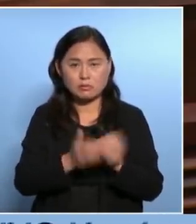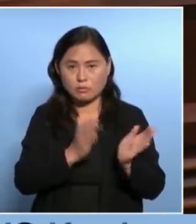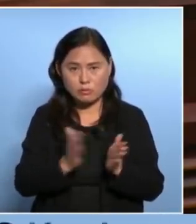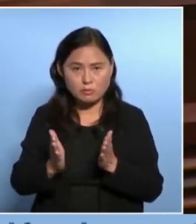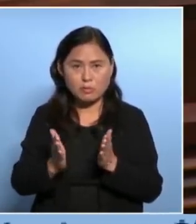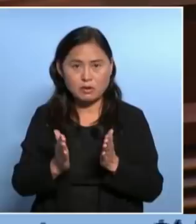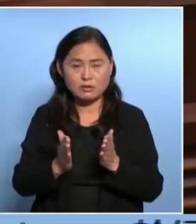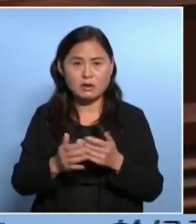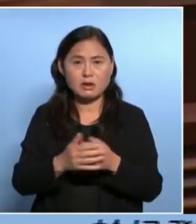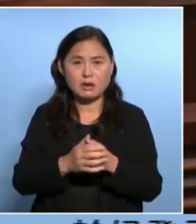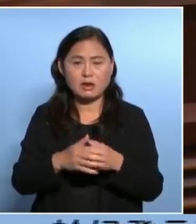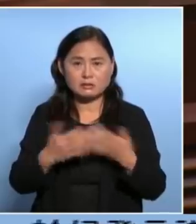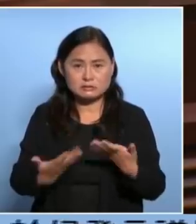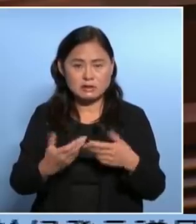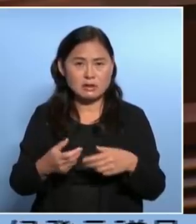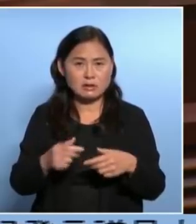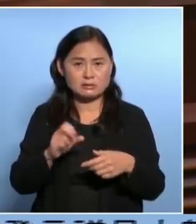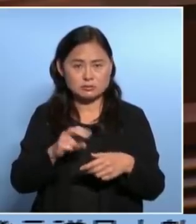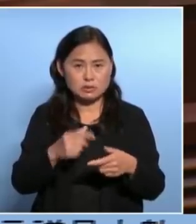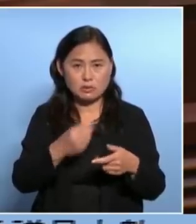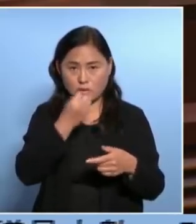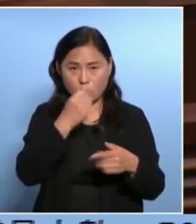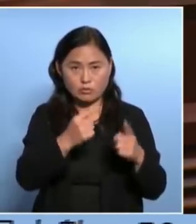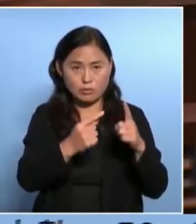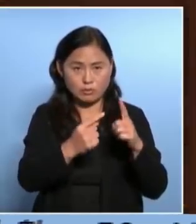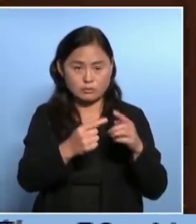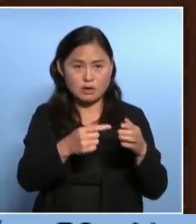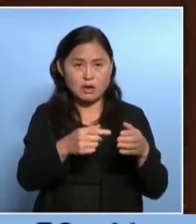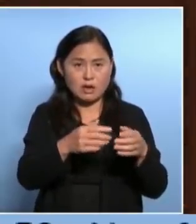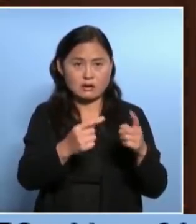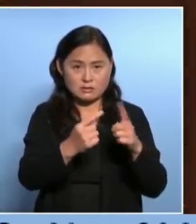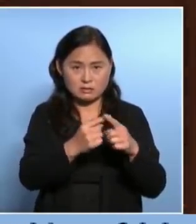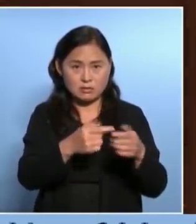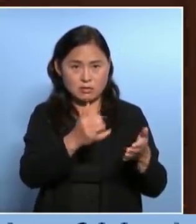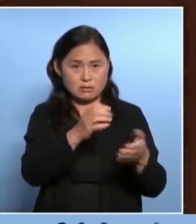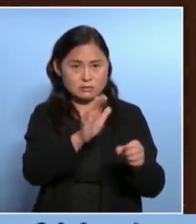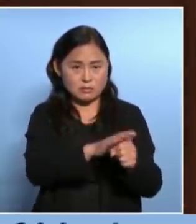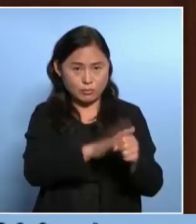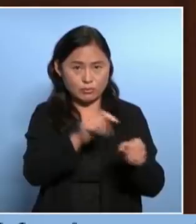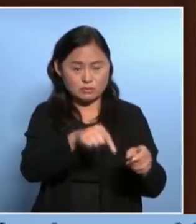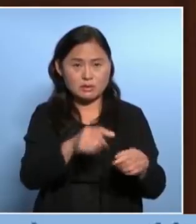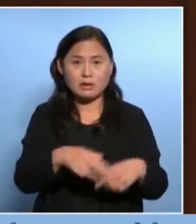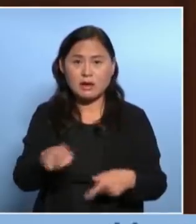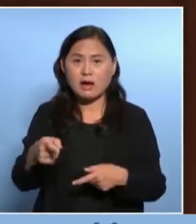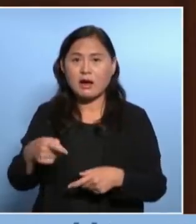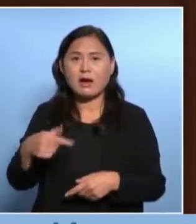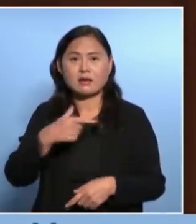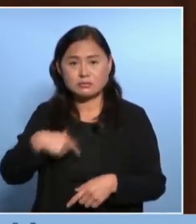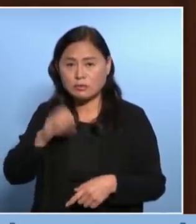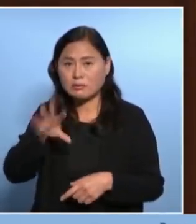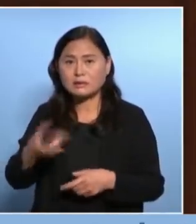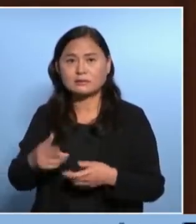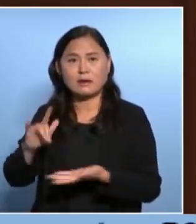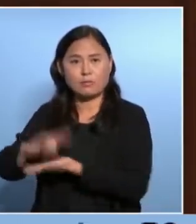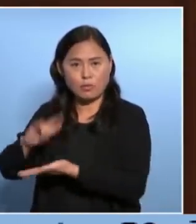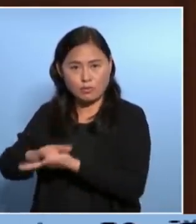理現在還在日本的香港居民。多謝主席。 涂謹申議員問武漢那邊是怎樣的情